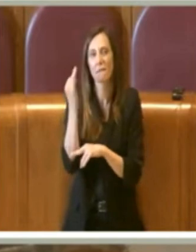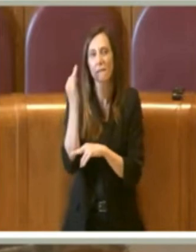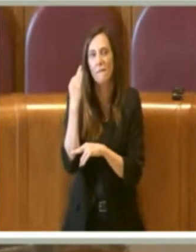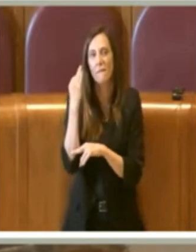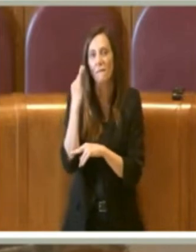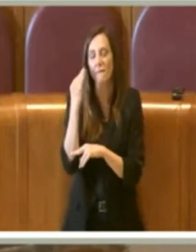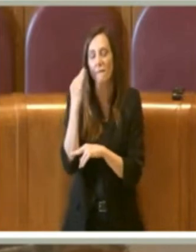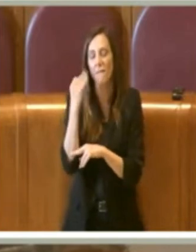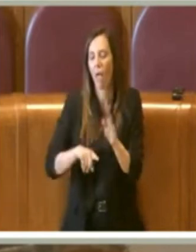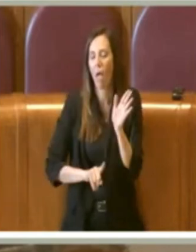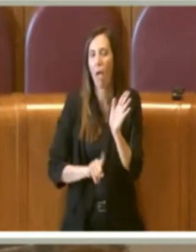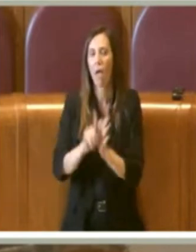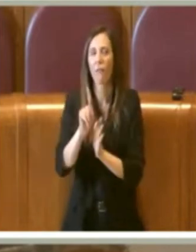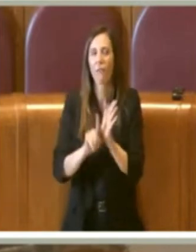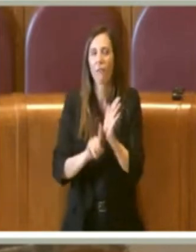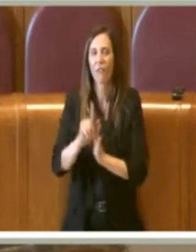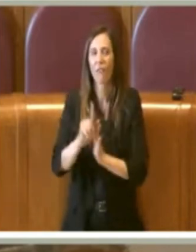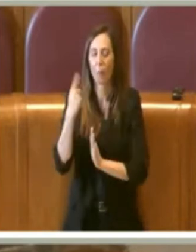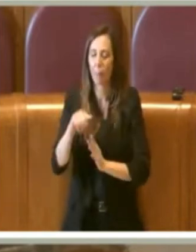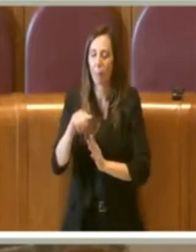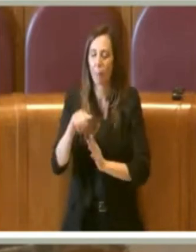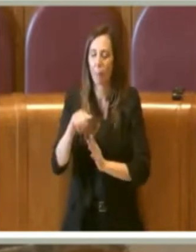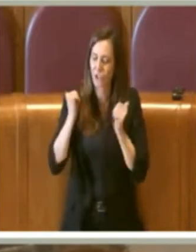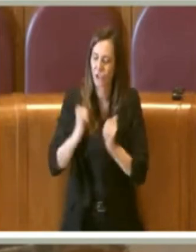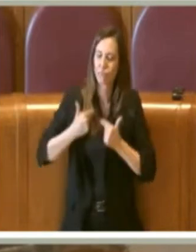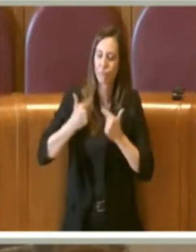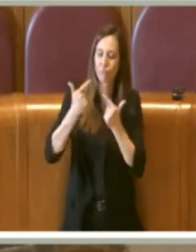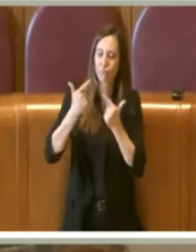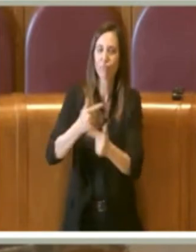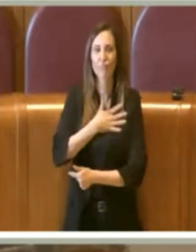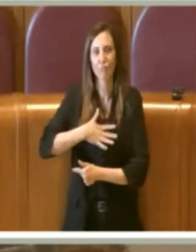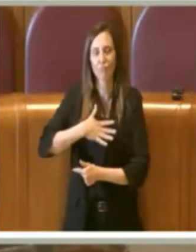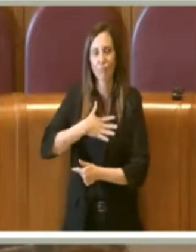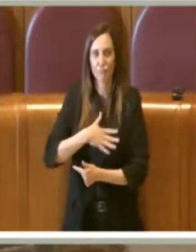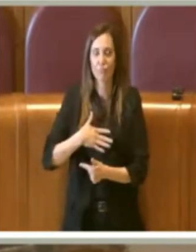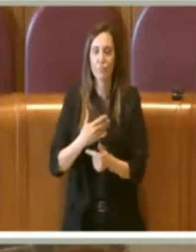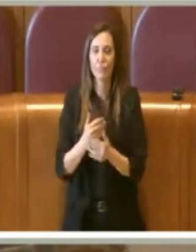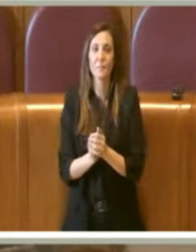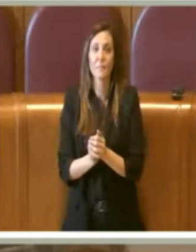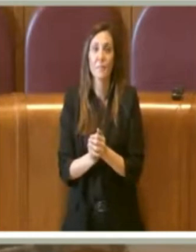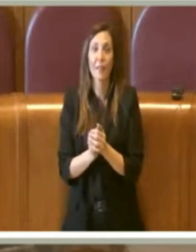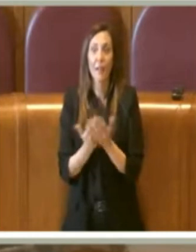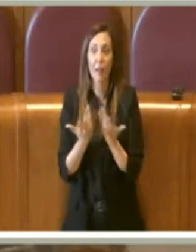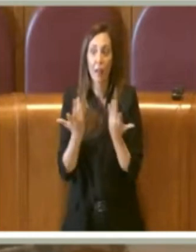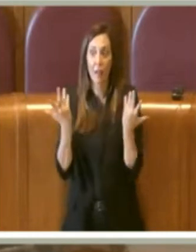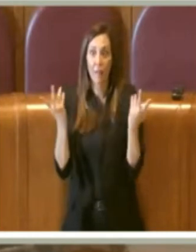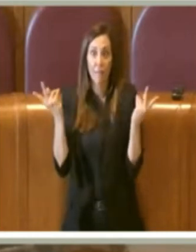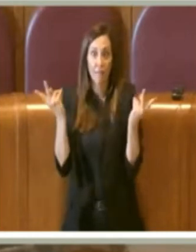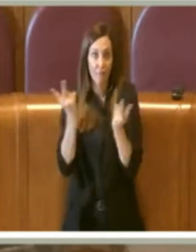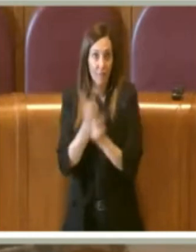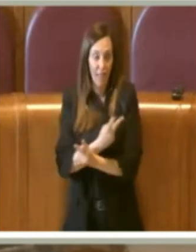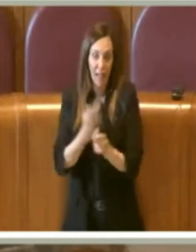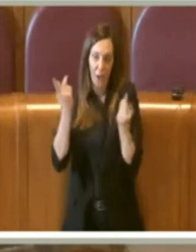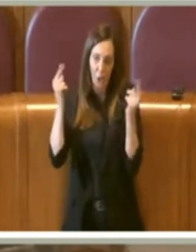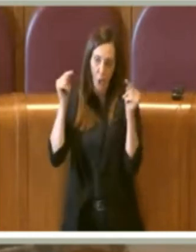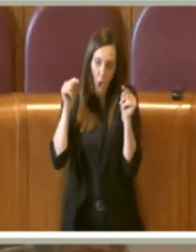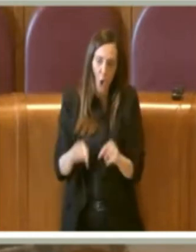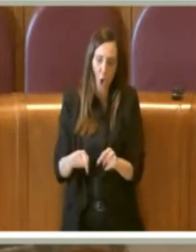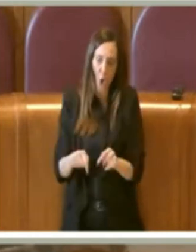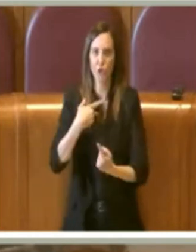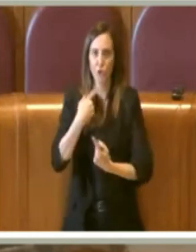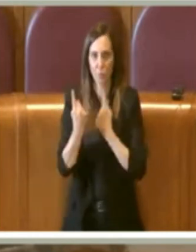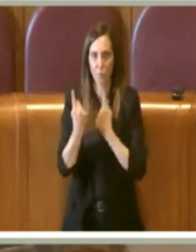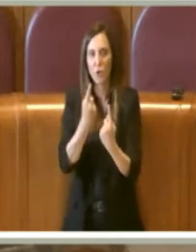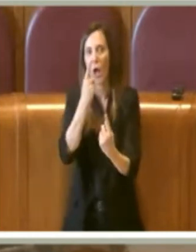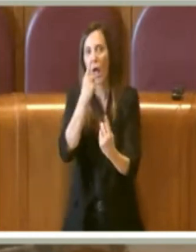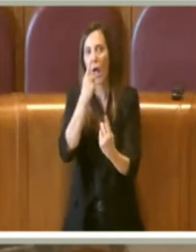ticket per i cittadini sono puramente ad oggi alcune situazioni che stiamo affrontando